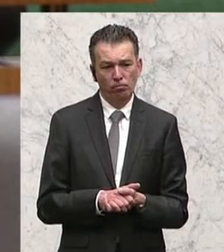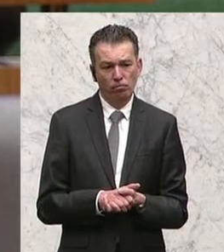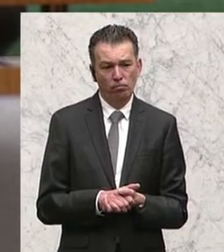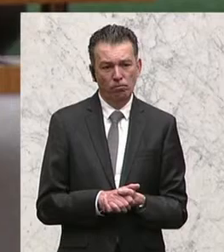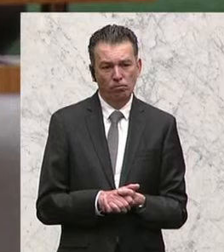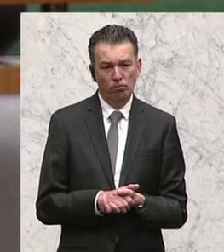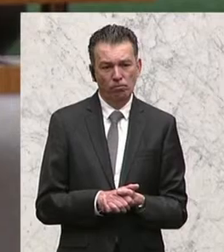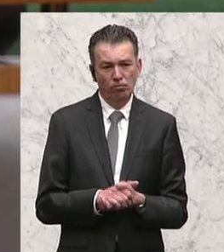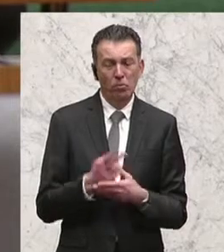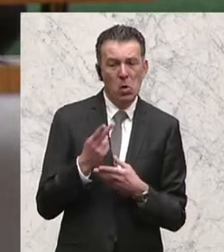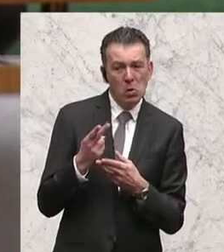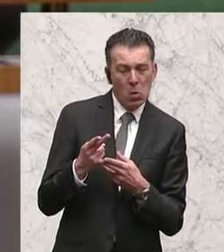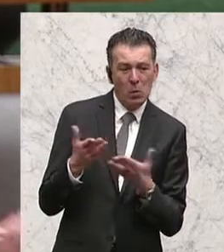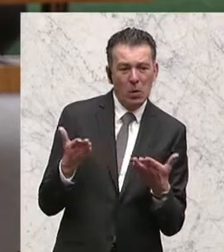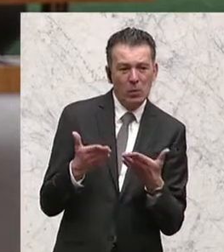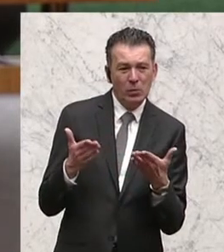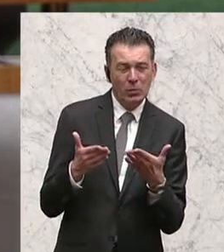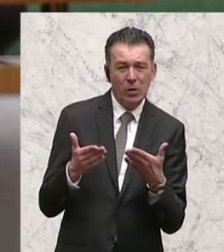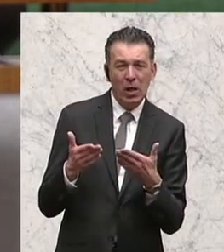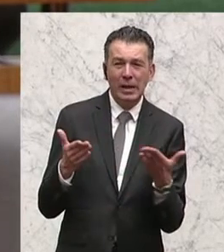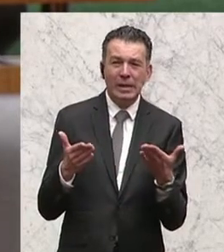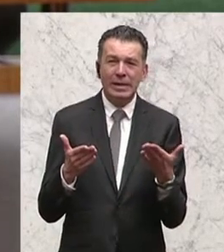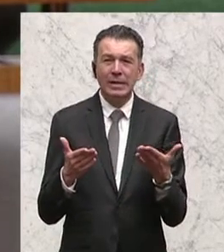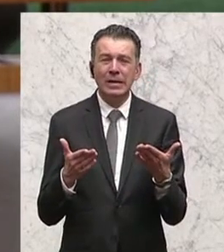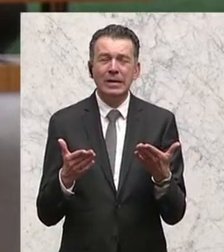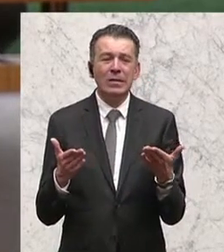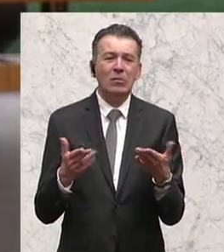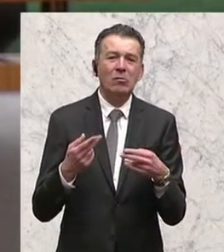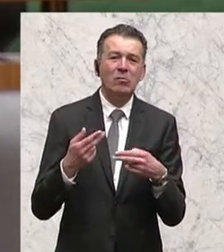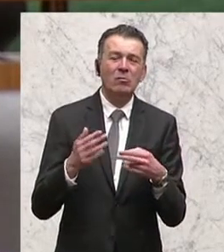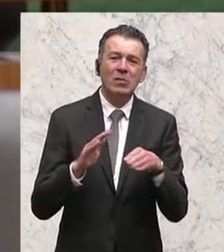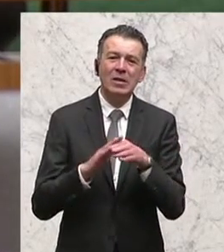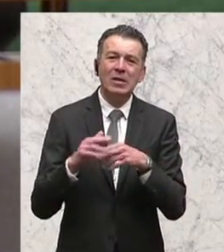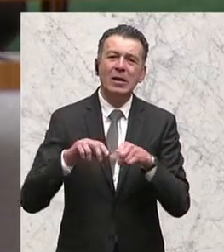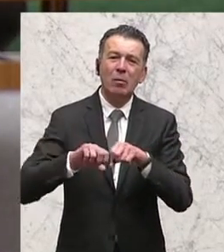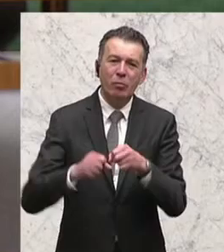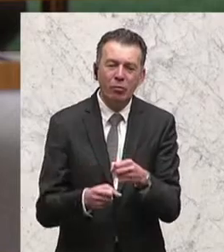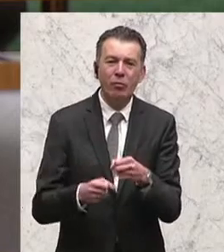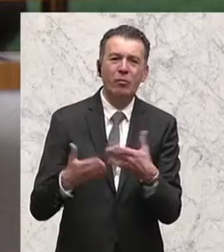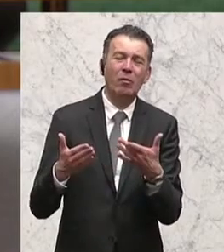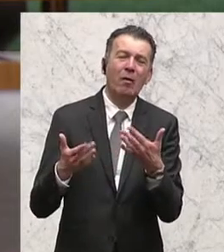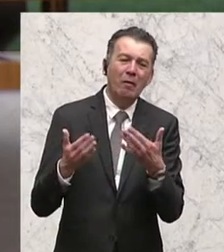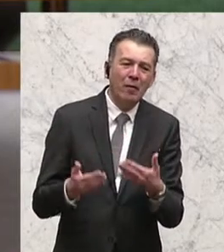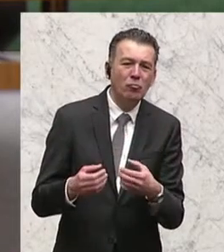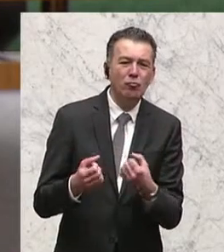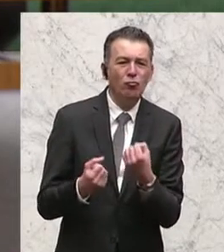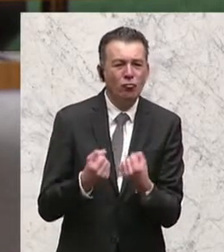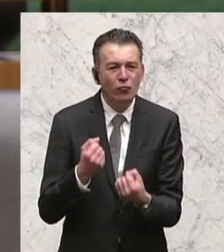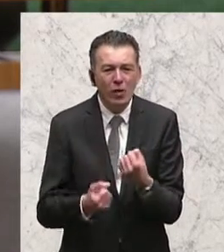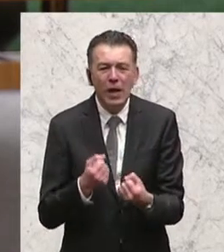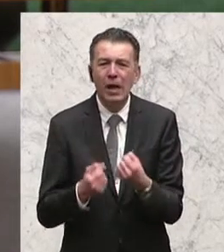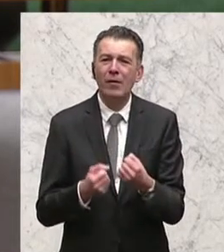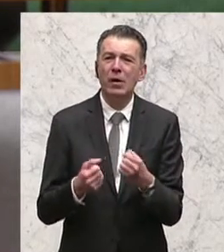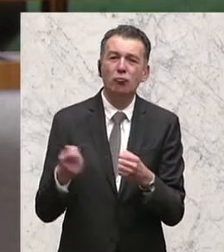die Verhältnismäßigkeit zwischen Verstößen und Strafe berücksichtigt, dass man der Behörde einen Ermessensspielraum gibt, wo zuerst